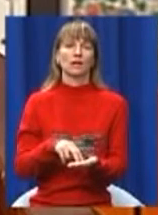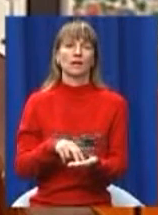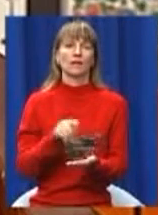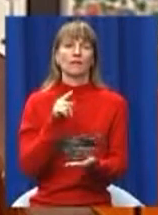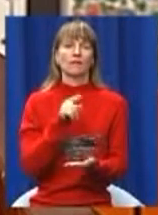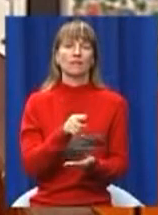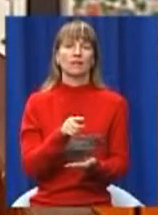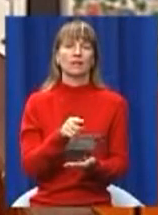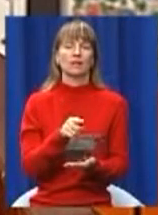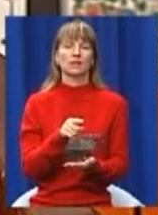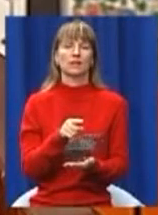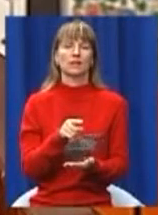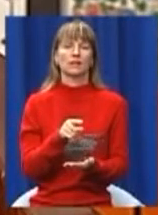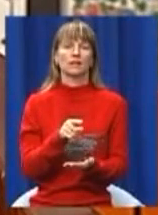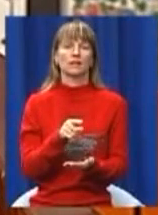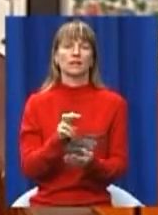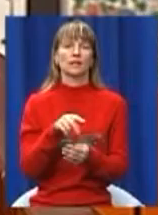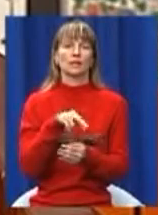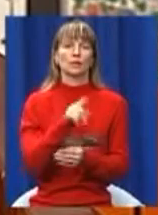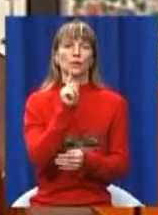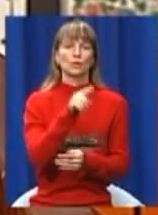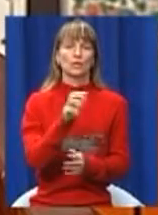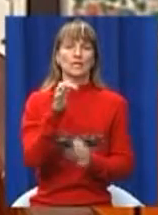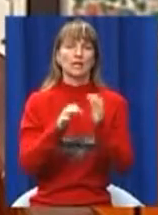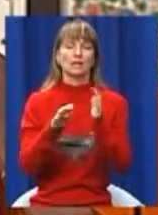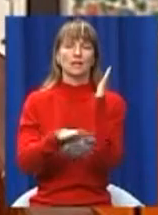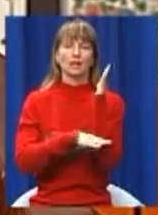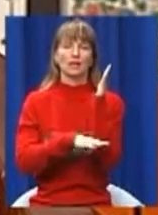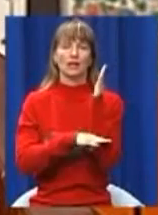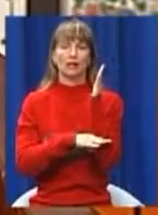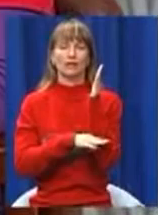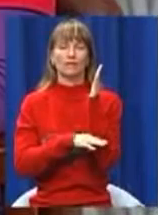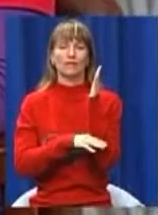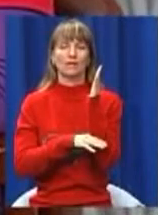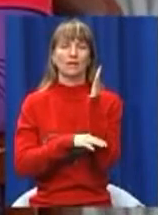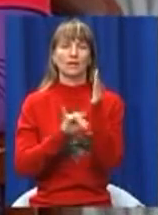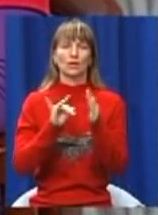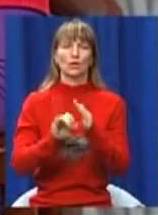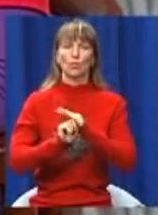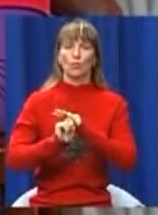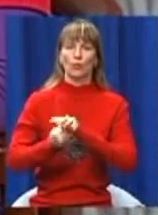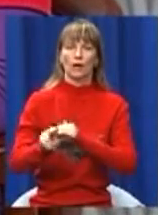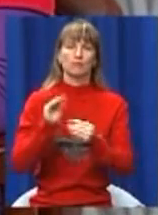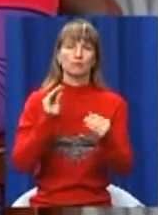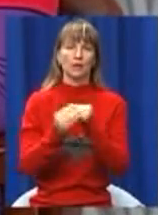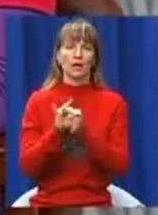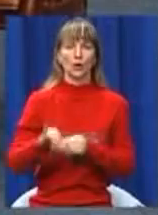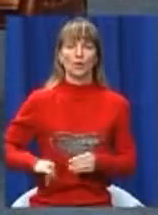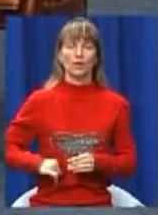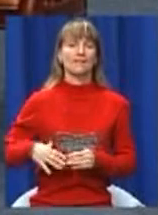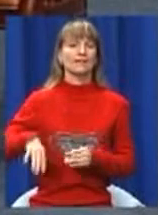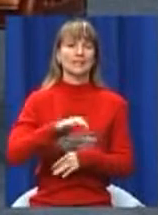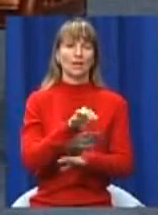він то йде туди, залазить на дерево і ще кудись. Тікає, ховається і бешкетує.